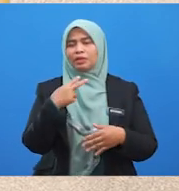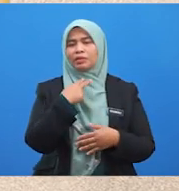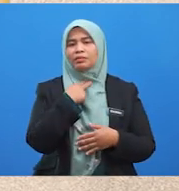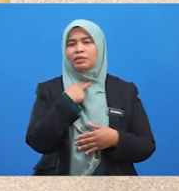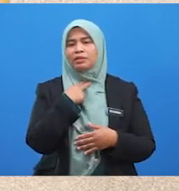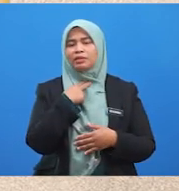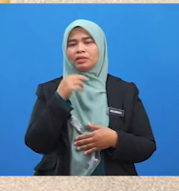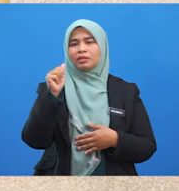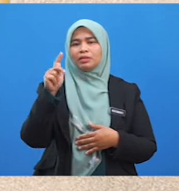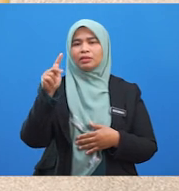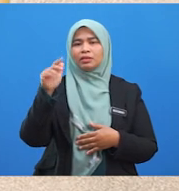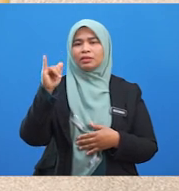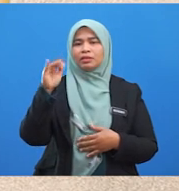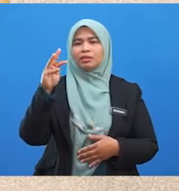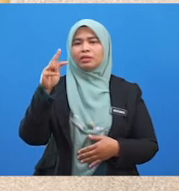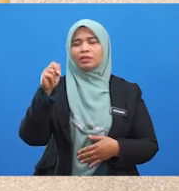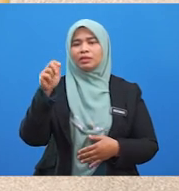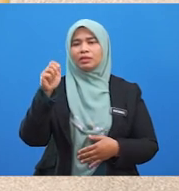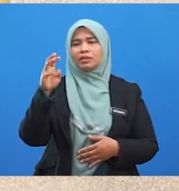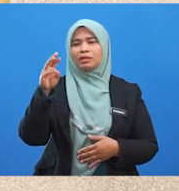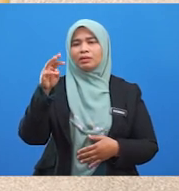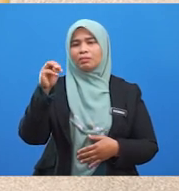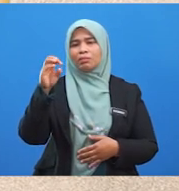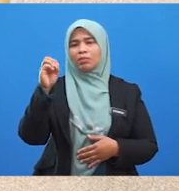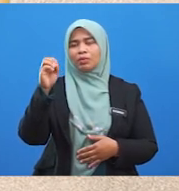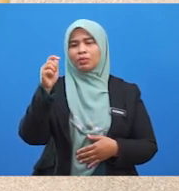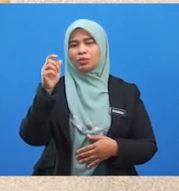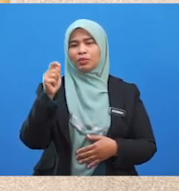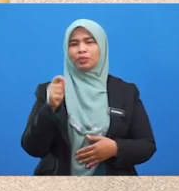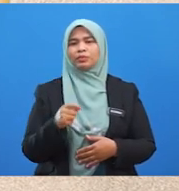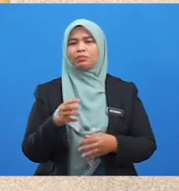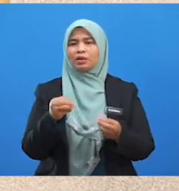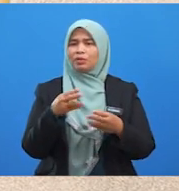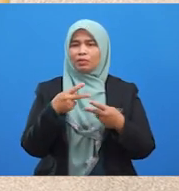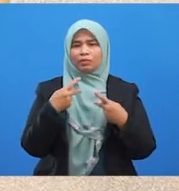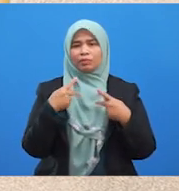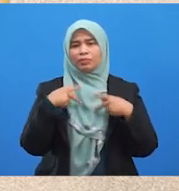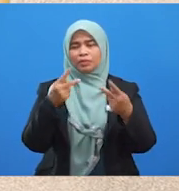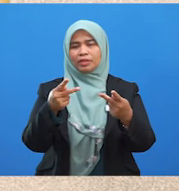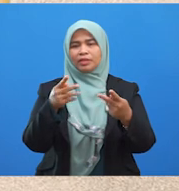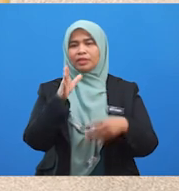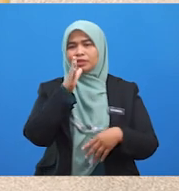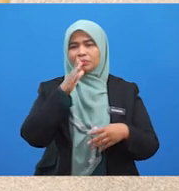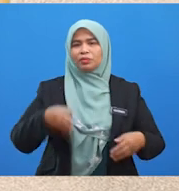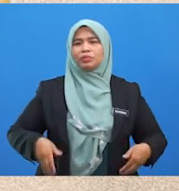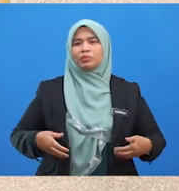Akinomoto mahu memulangkan ibu beruk manakala anak beruk itu mahu dipeliharanya.